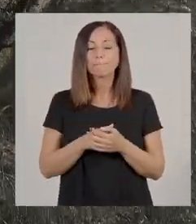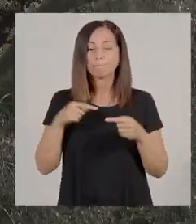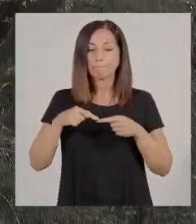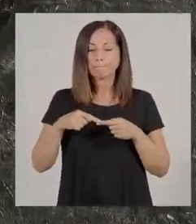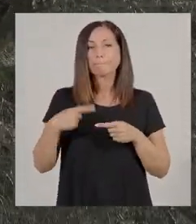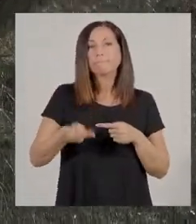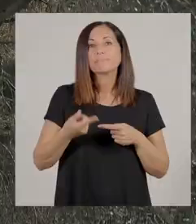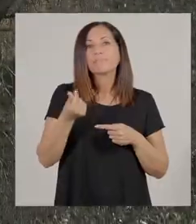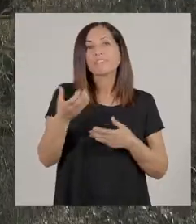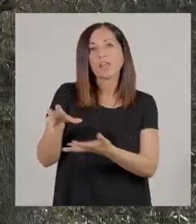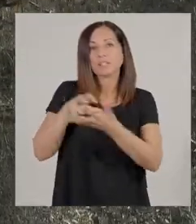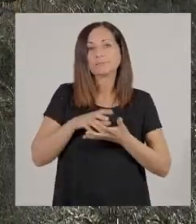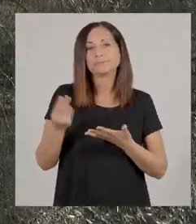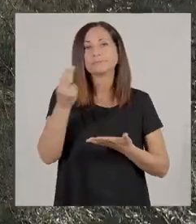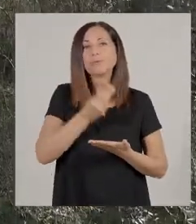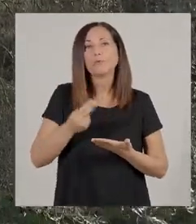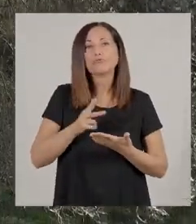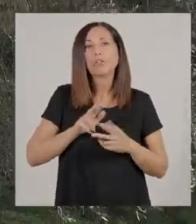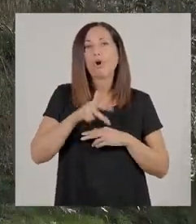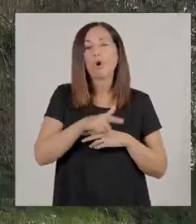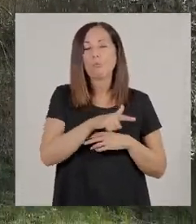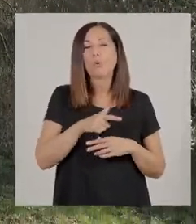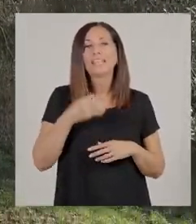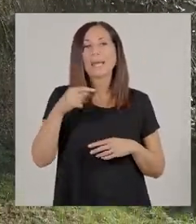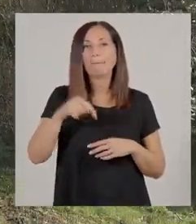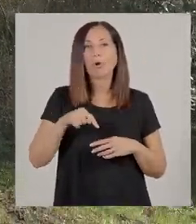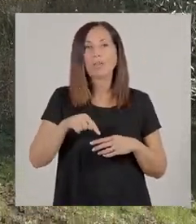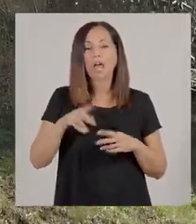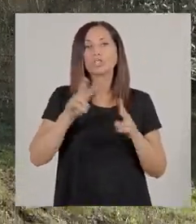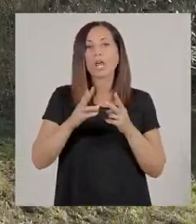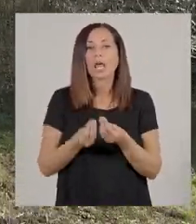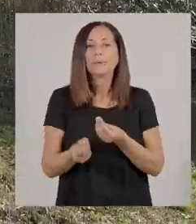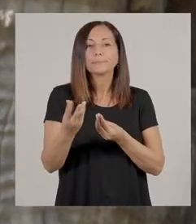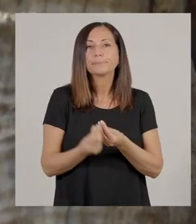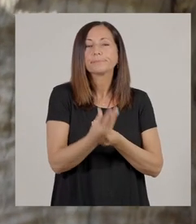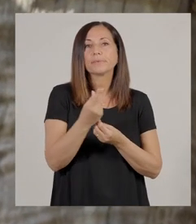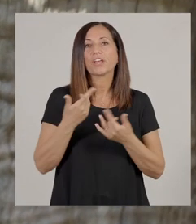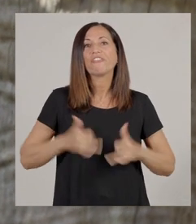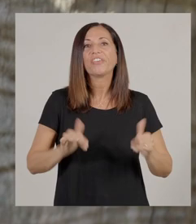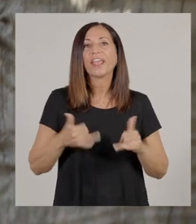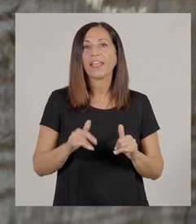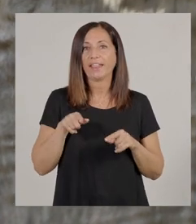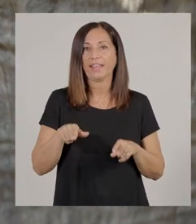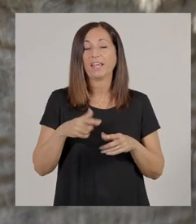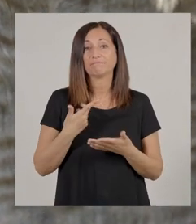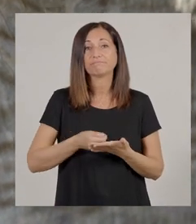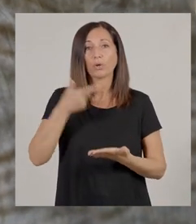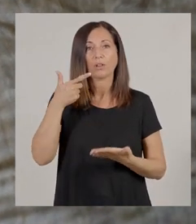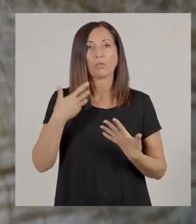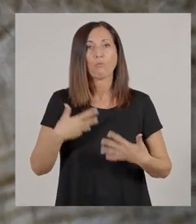è stato finanziato un progetto dal comune di Sempronano per riprodurre i figli dell'olivone,